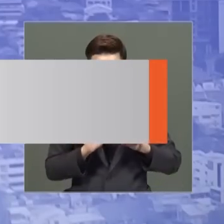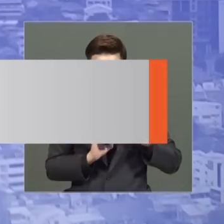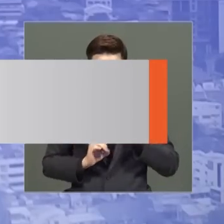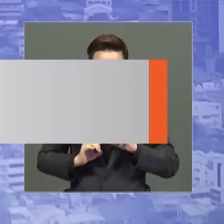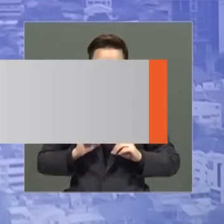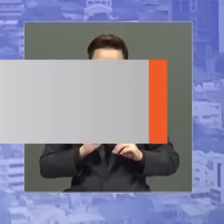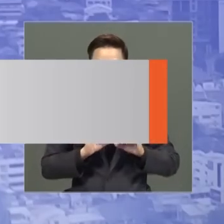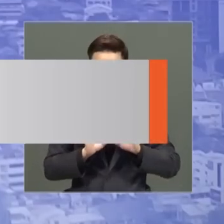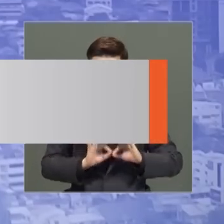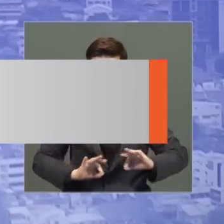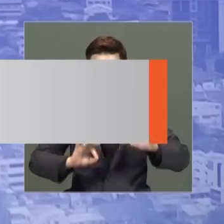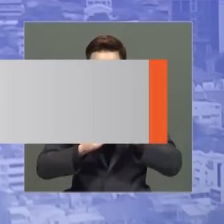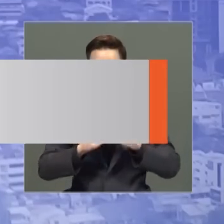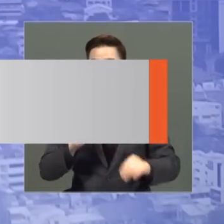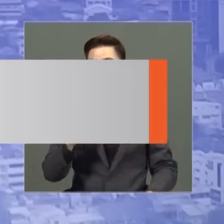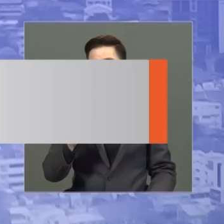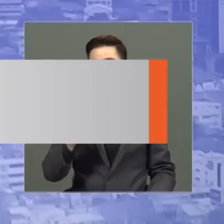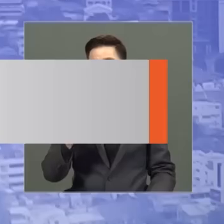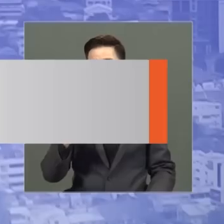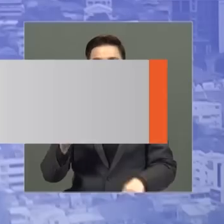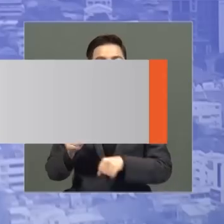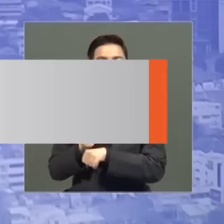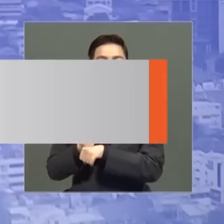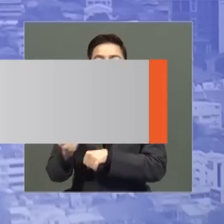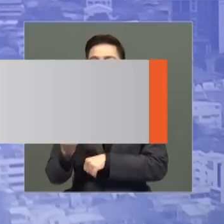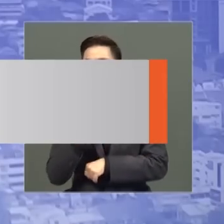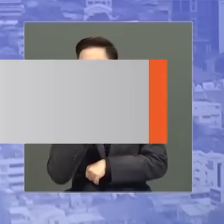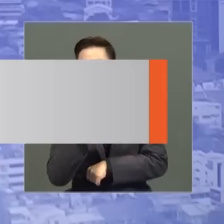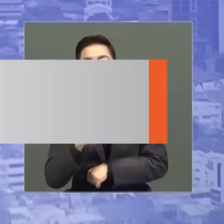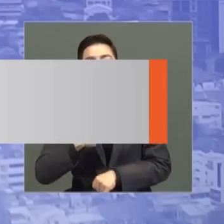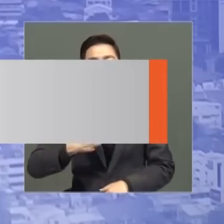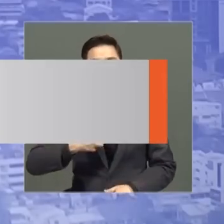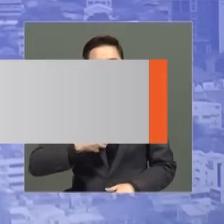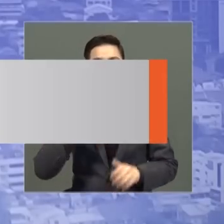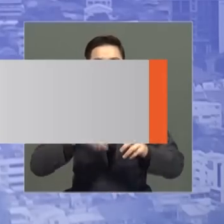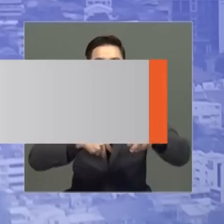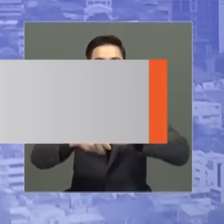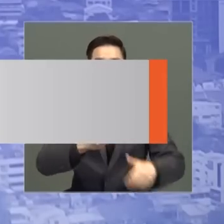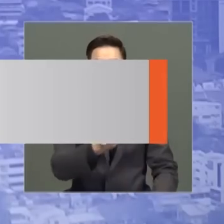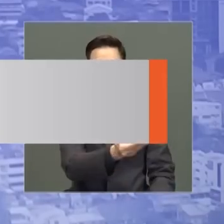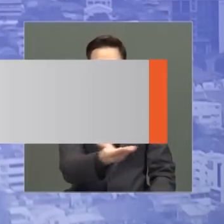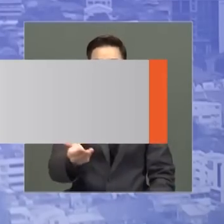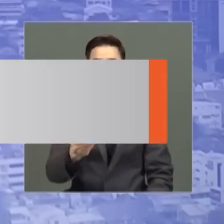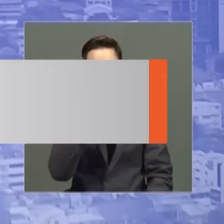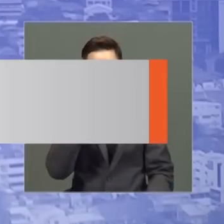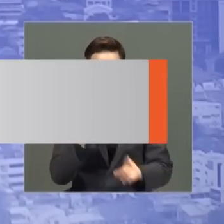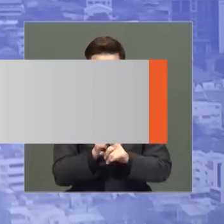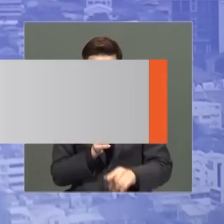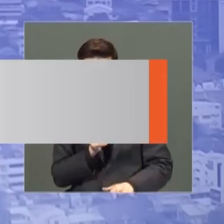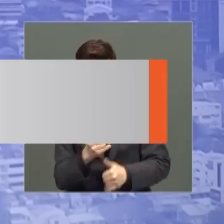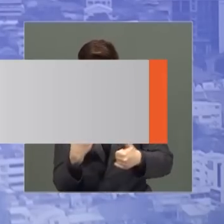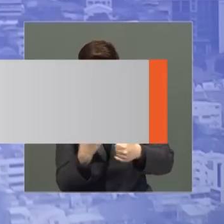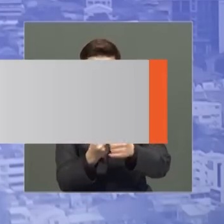ยค่ะแล้วก็ท่านผอ.ศบค.ชุดเล็กนะคะย้ำว่าต้องการให้พี่น้องประชาชนได้รับความสะดวกที่สุด